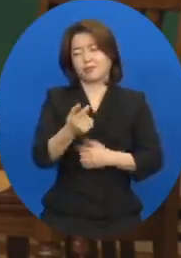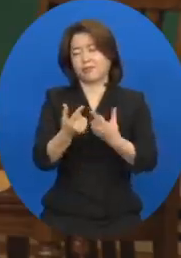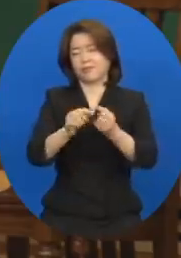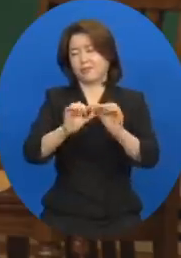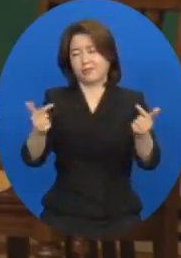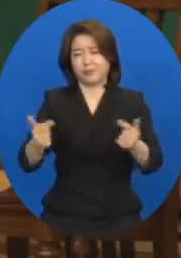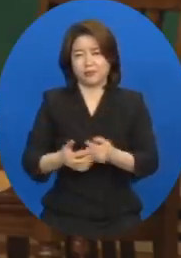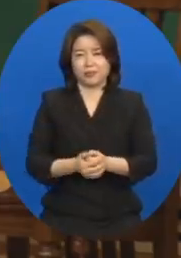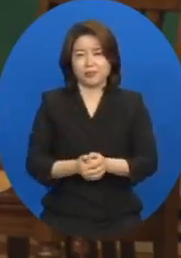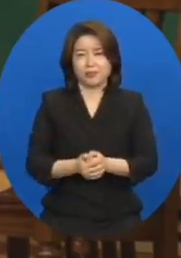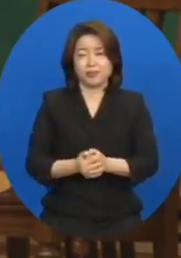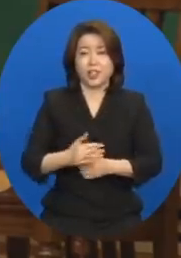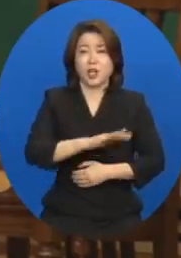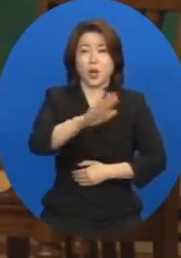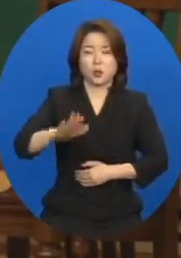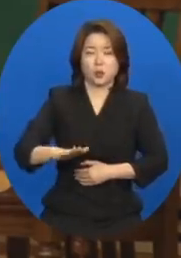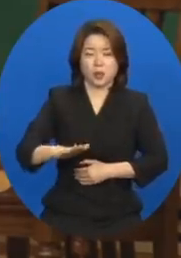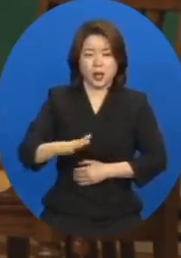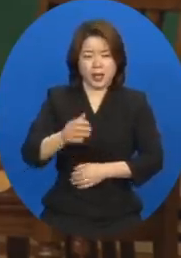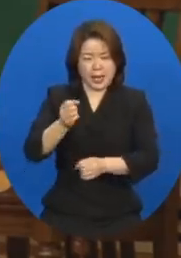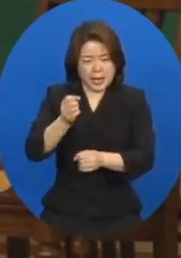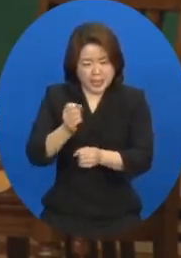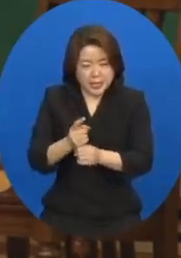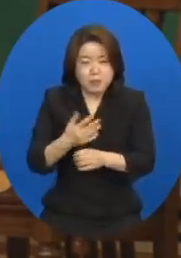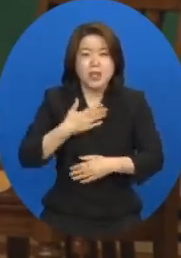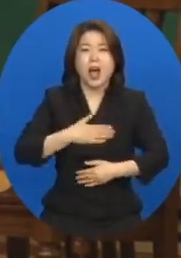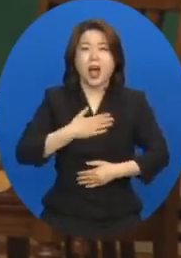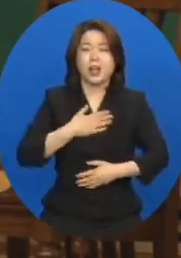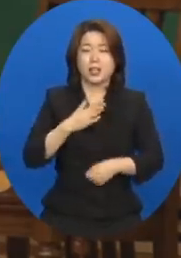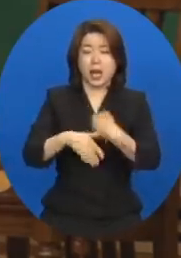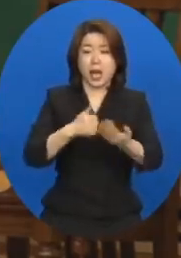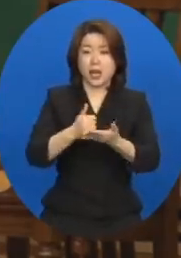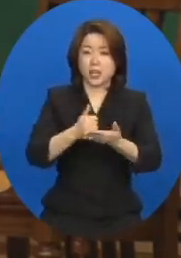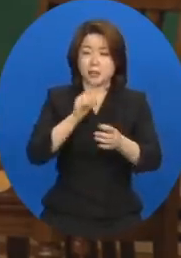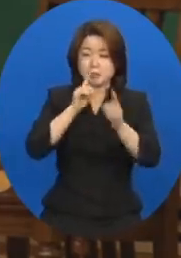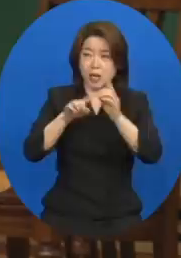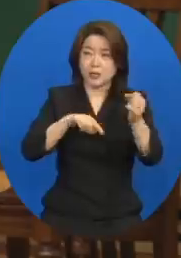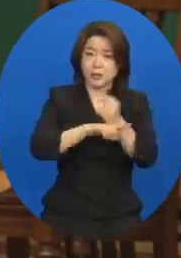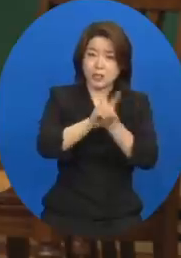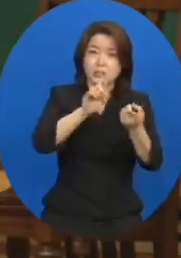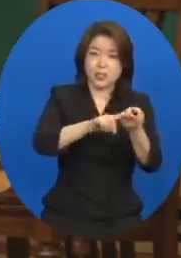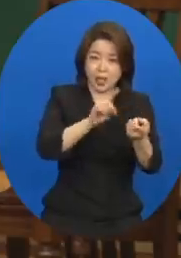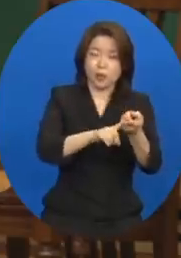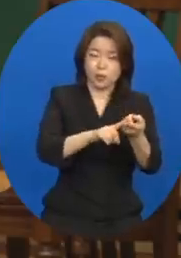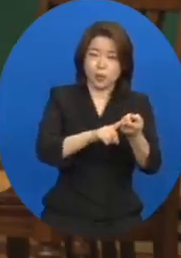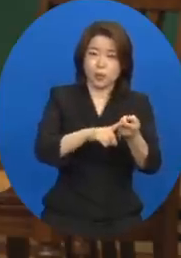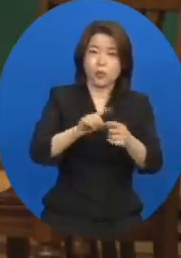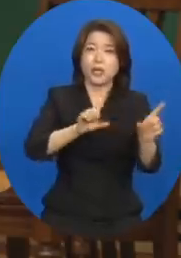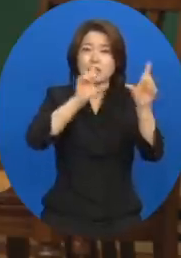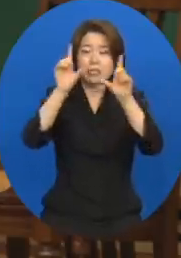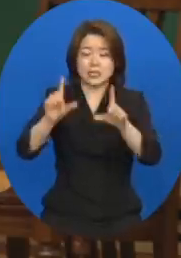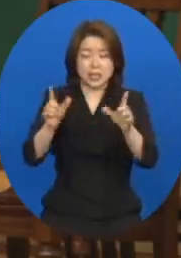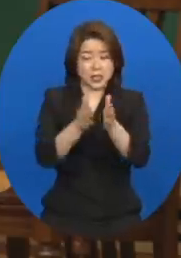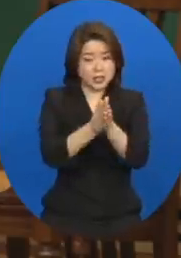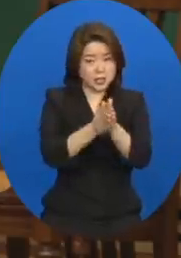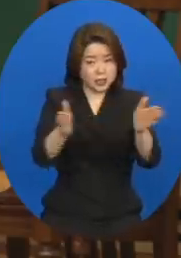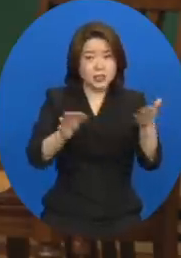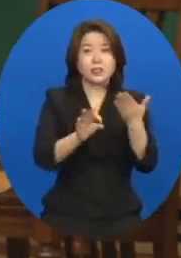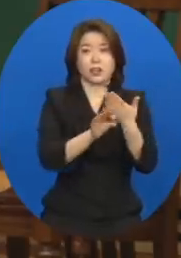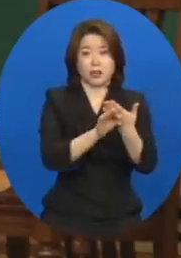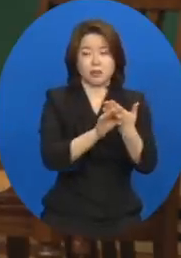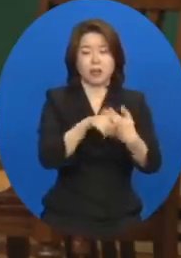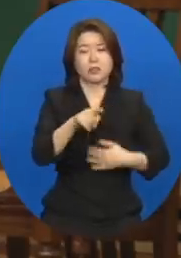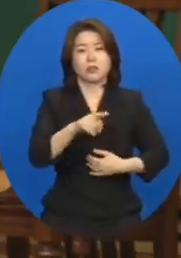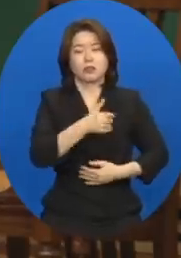않습니다. 우리가 이미 알고 있는 하나님의 뜻대로 주님의 말씀대로 살기 시작하면